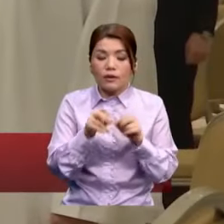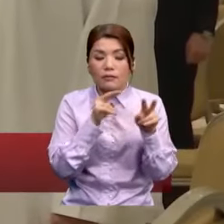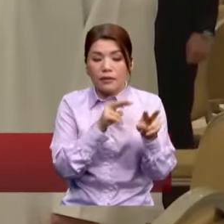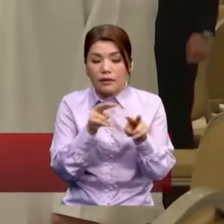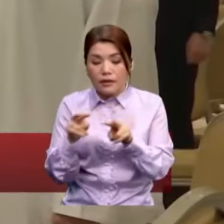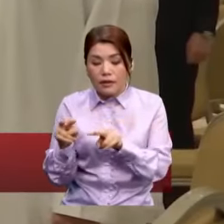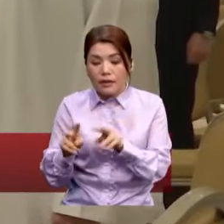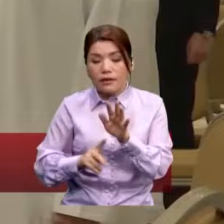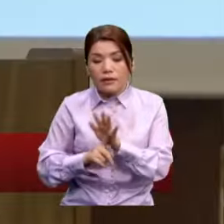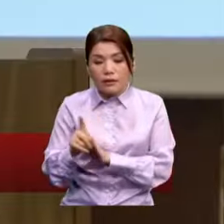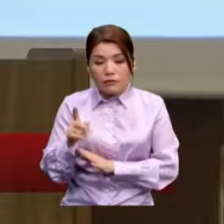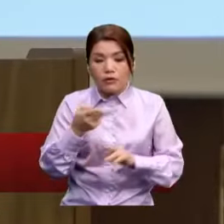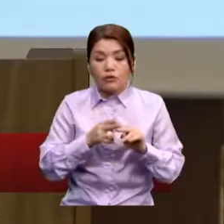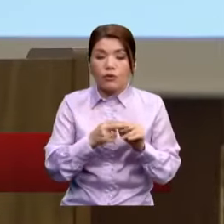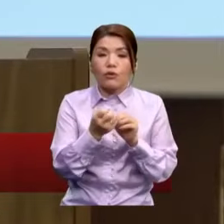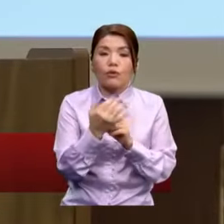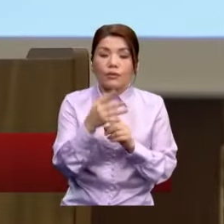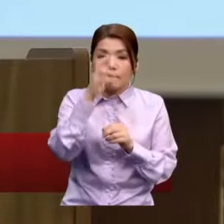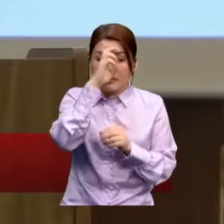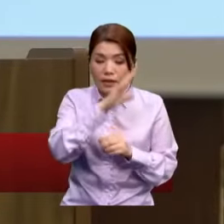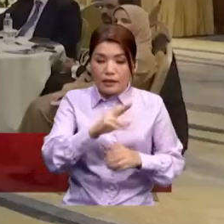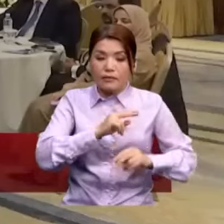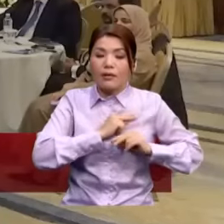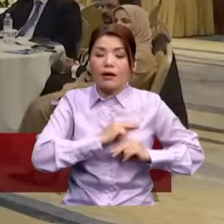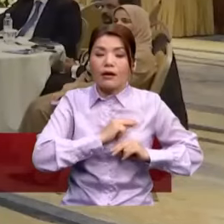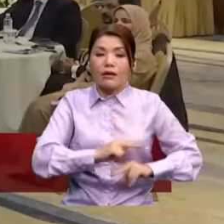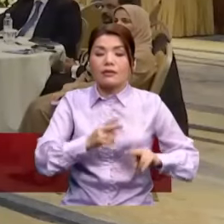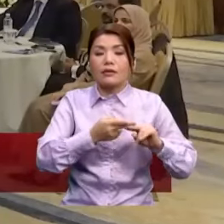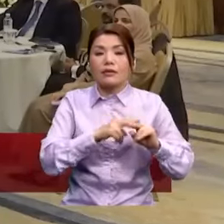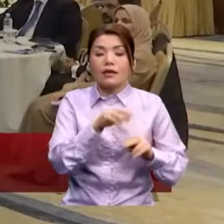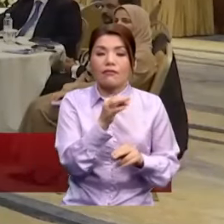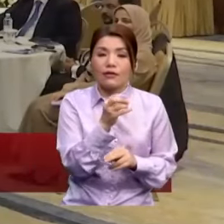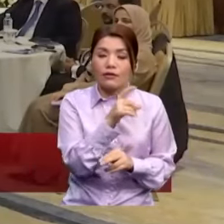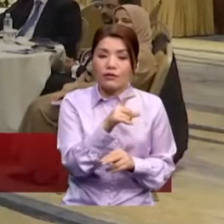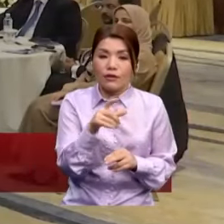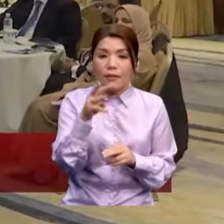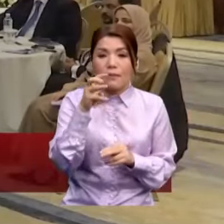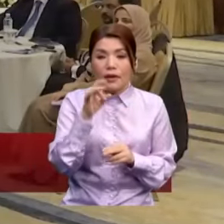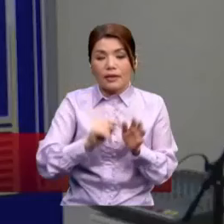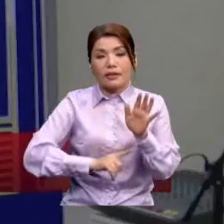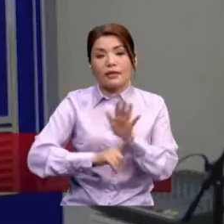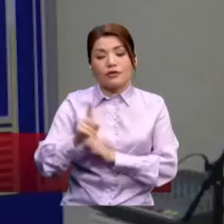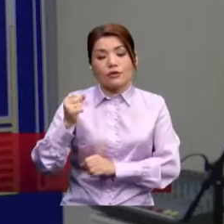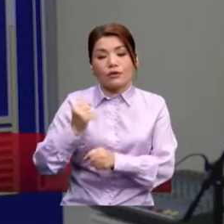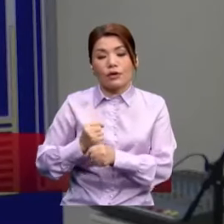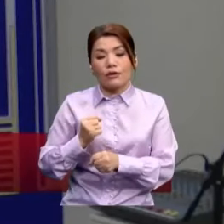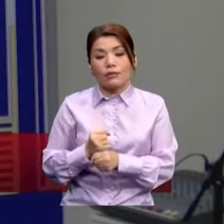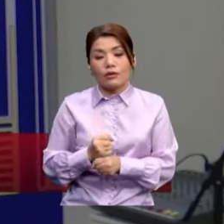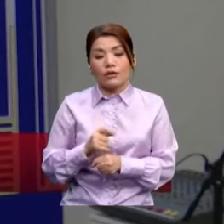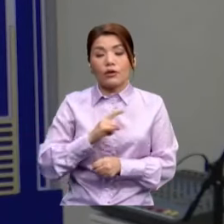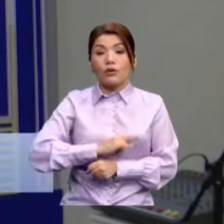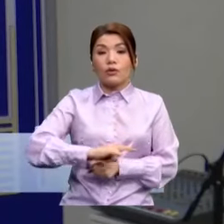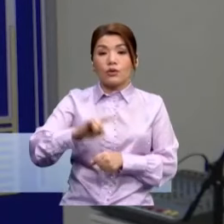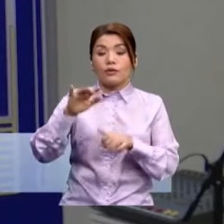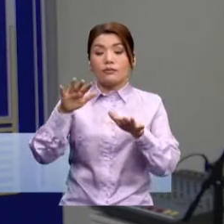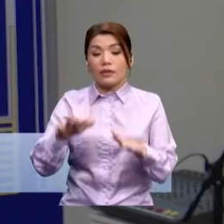жұмыстарын жүргізіп жатыр. 15-ке жуық мемлекетпен әріптес атанып үлгерген инвесторлар наурыз айында жұмысын бастайды. Ұшу-қону жолағының